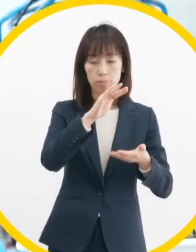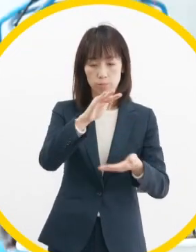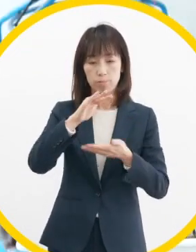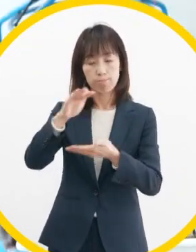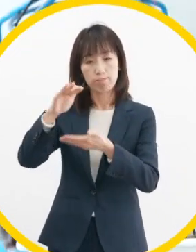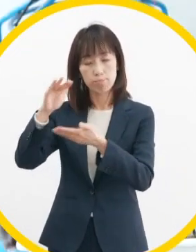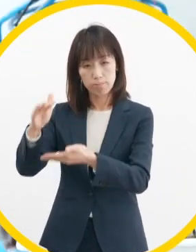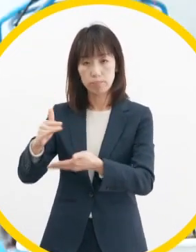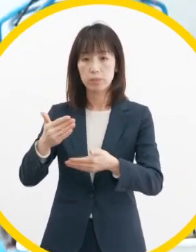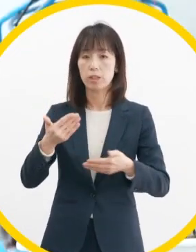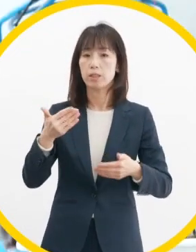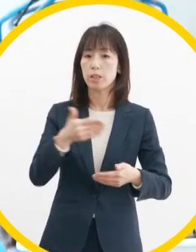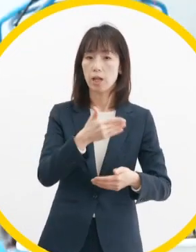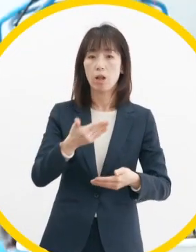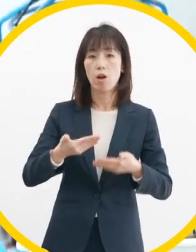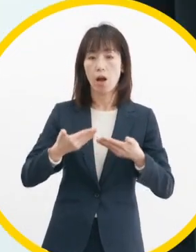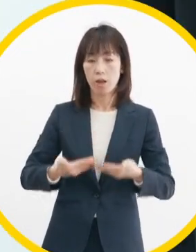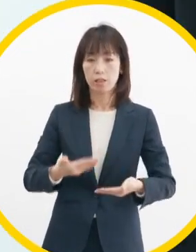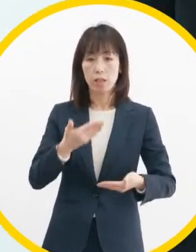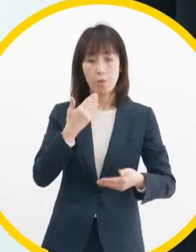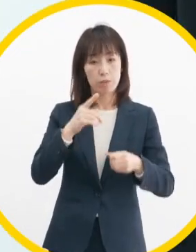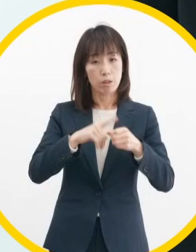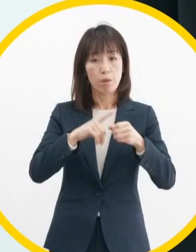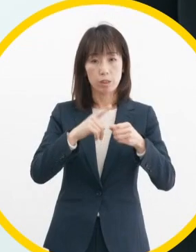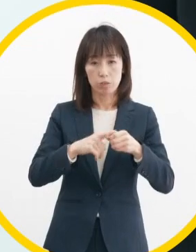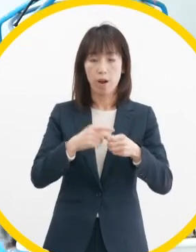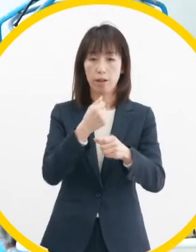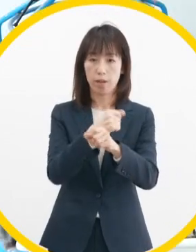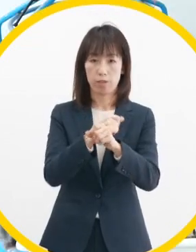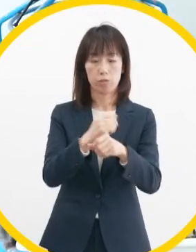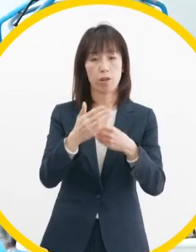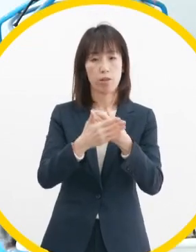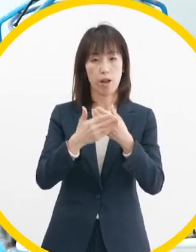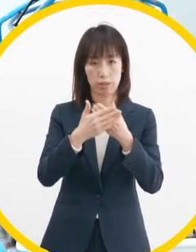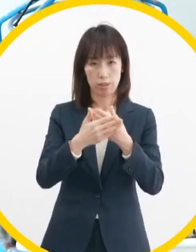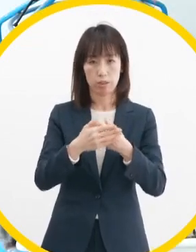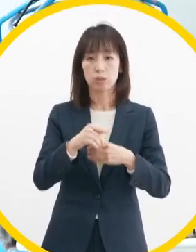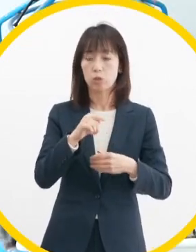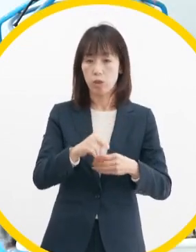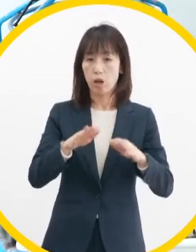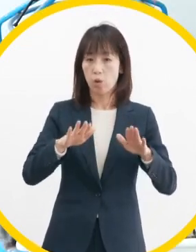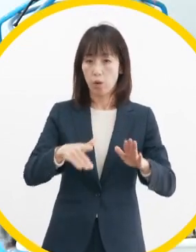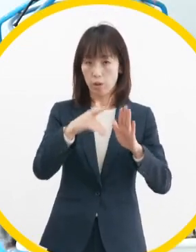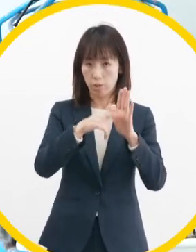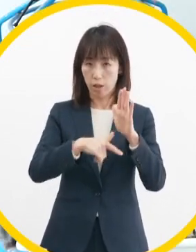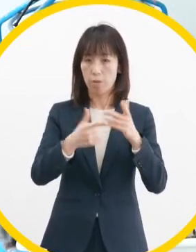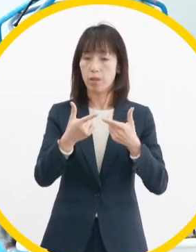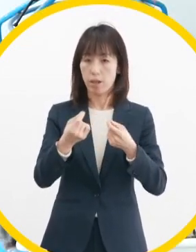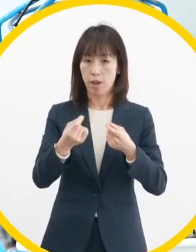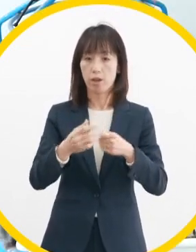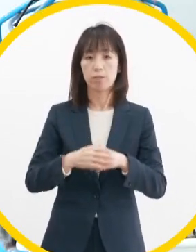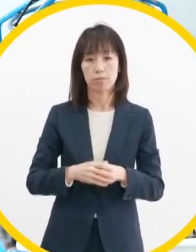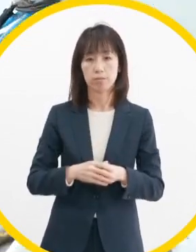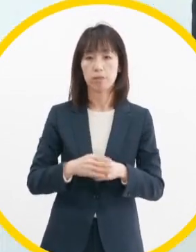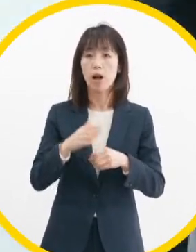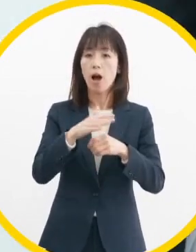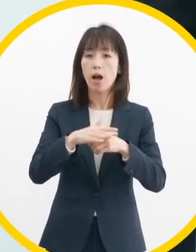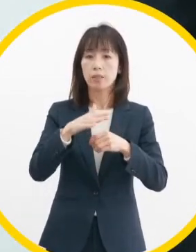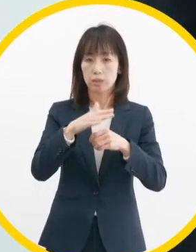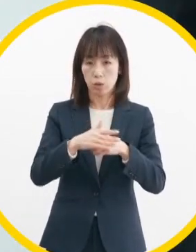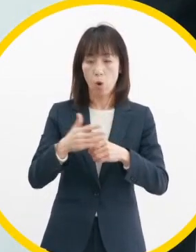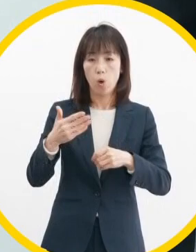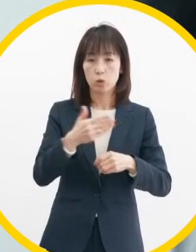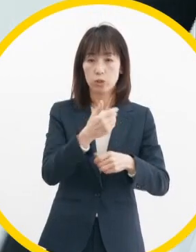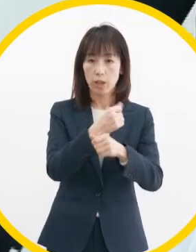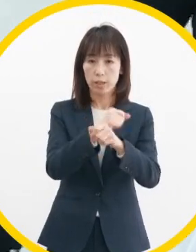らって安心して海産物を食べるためには研究は欠かせないんだよ。 あ、じゃあそれが今回のテーマということですね。 そう。それでは 愛